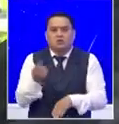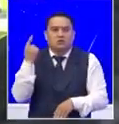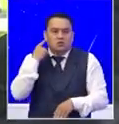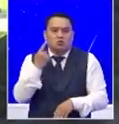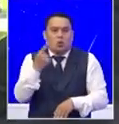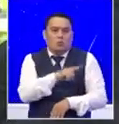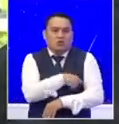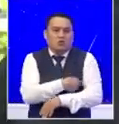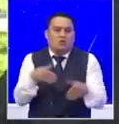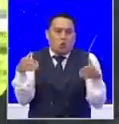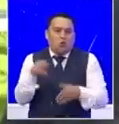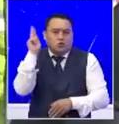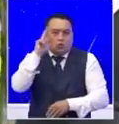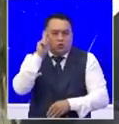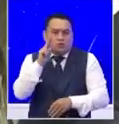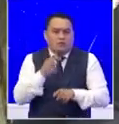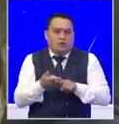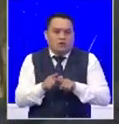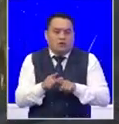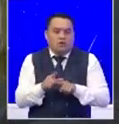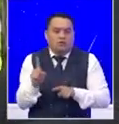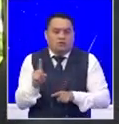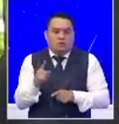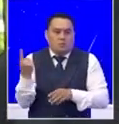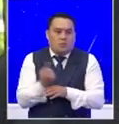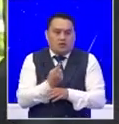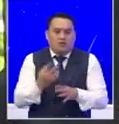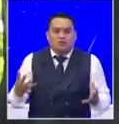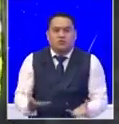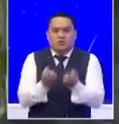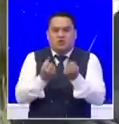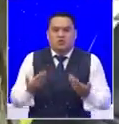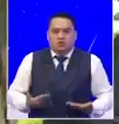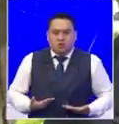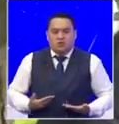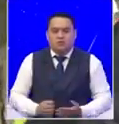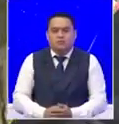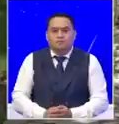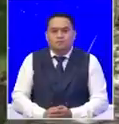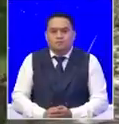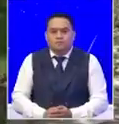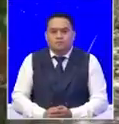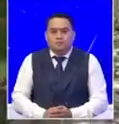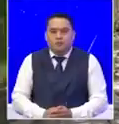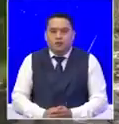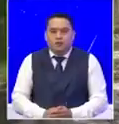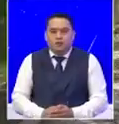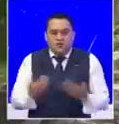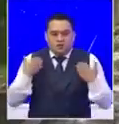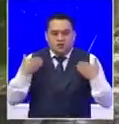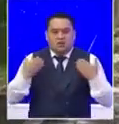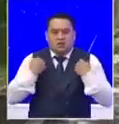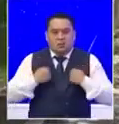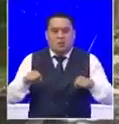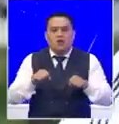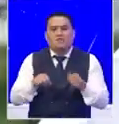он в медицинском колледже учится. Вот видите, первое его спасение жизни, можно сказать. За проявленную смелость и